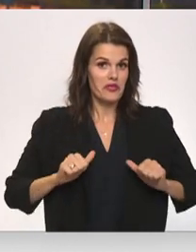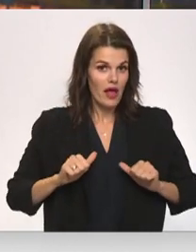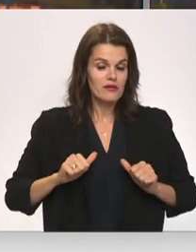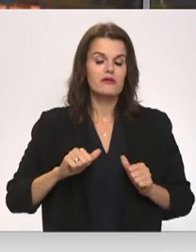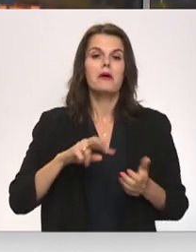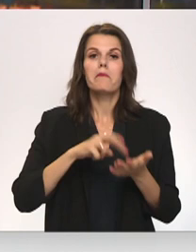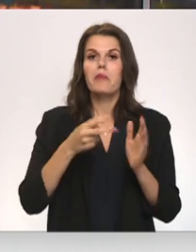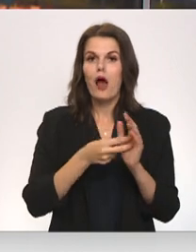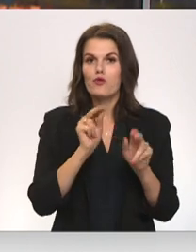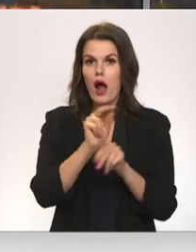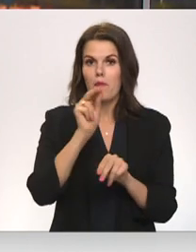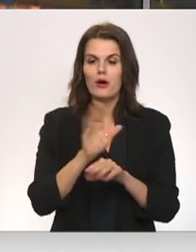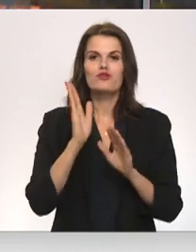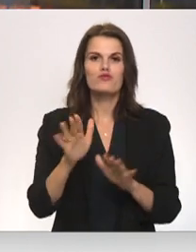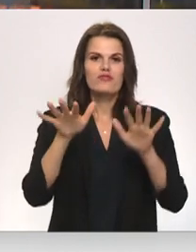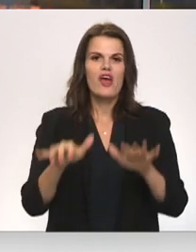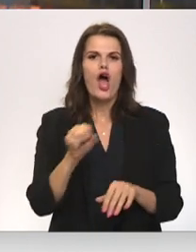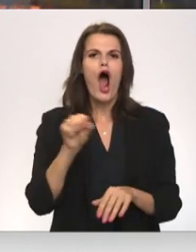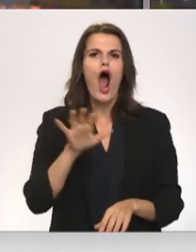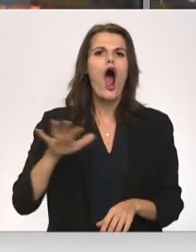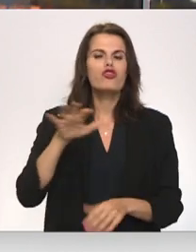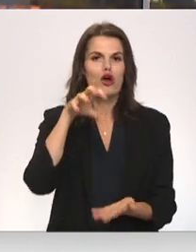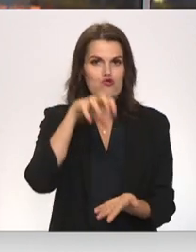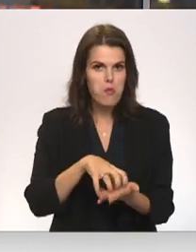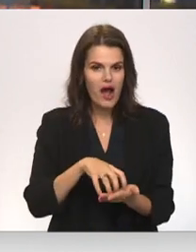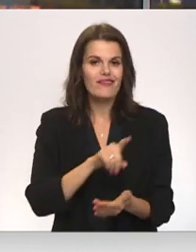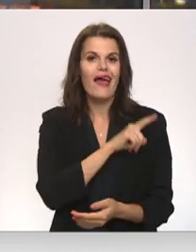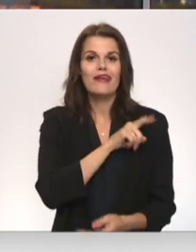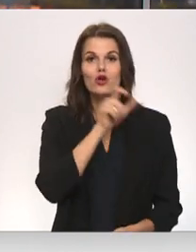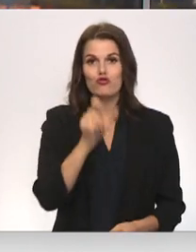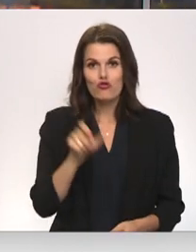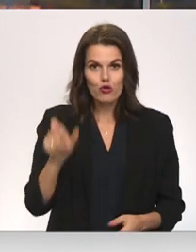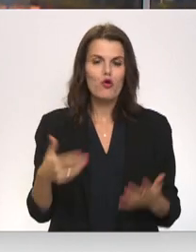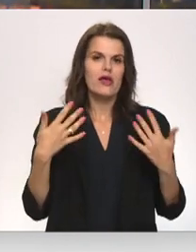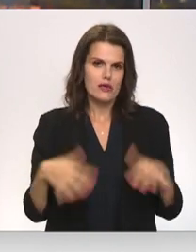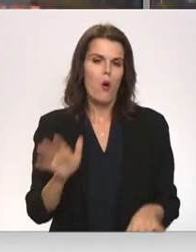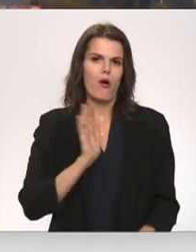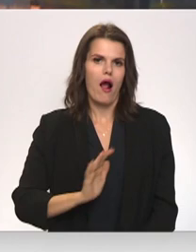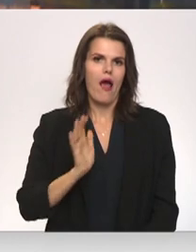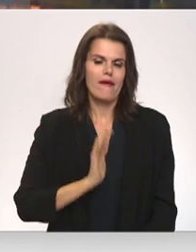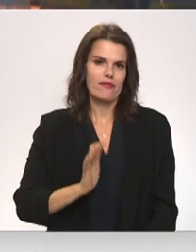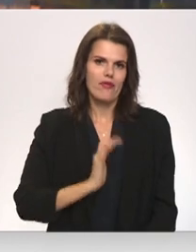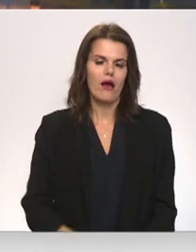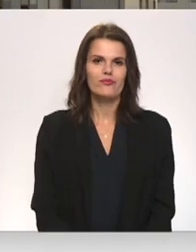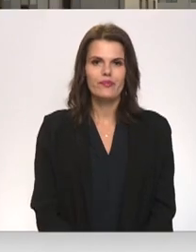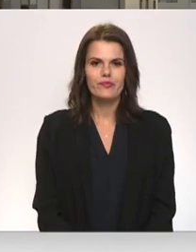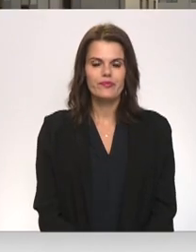viņu apmācības notiks Ādažu bāzē, kur instruktori viņus jau gaida. Plašāk stāsta Dāvids Freidenfelds.